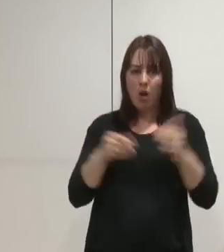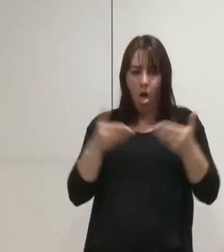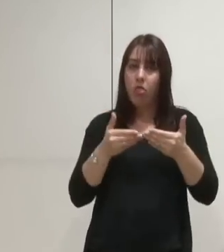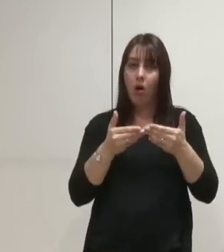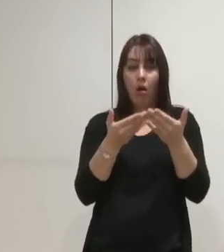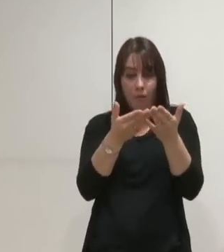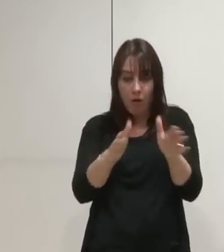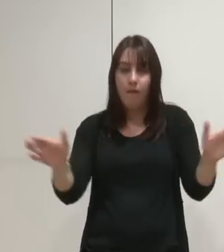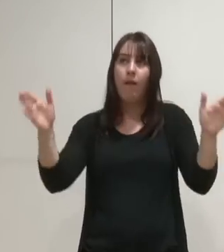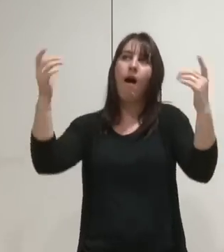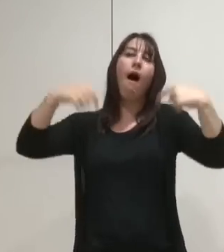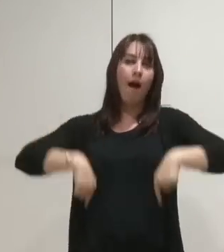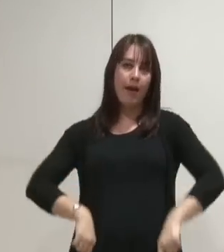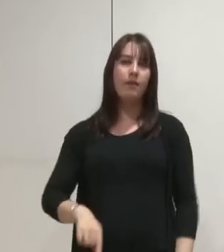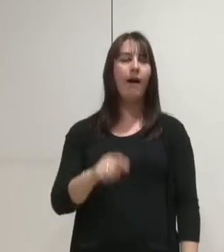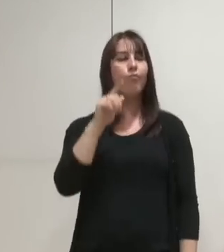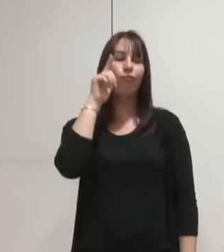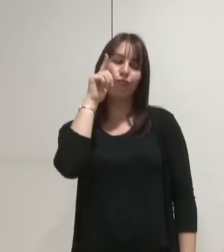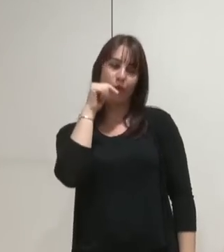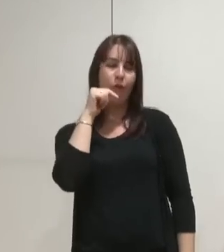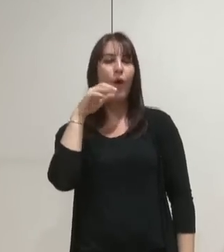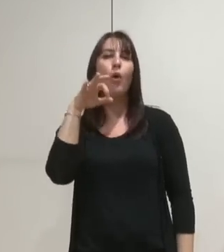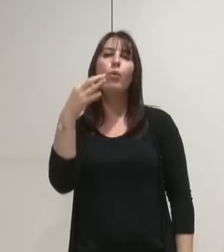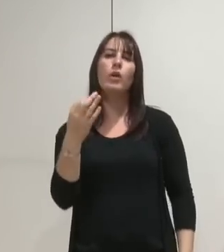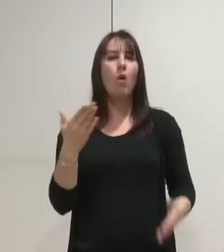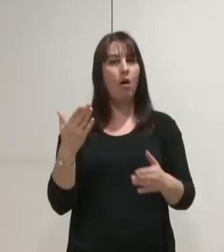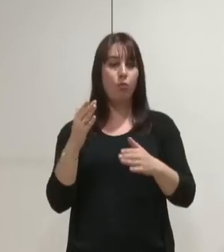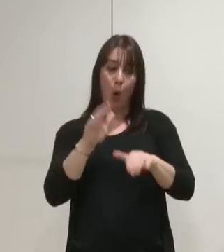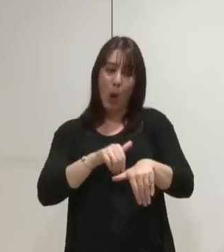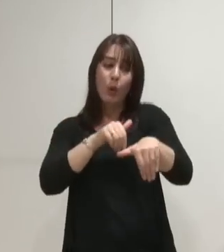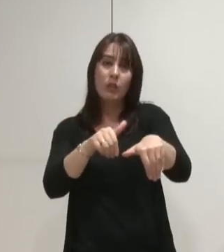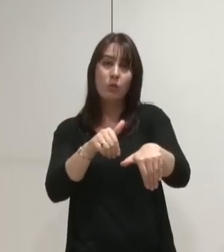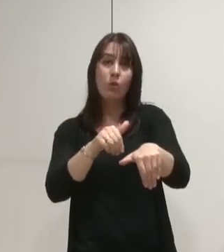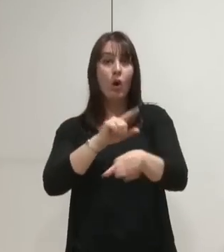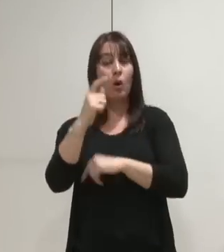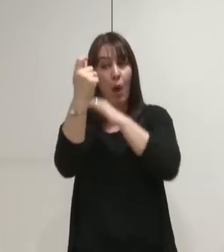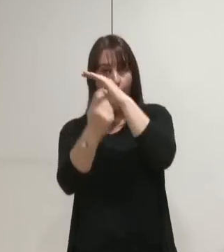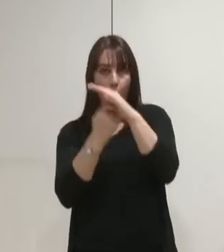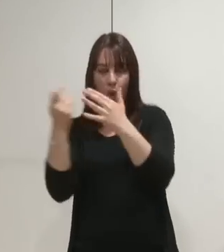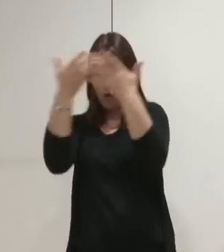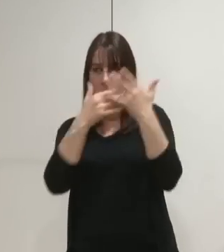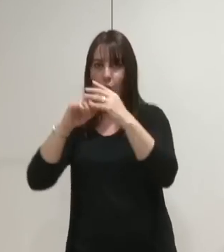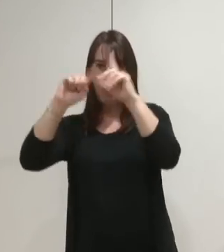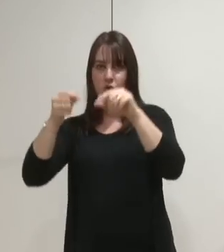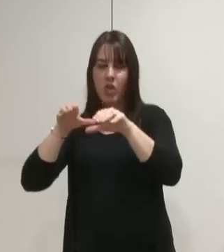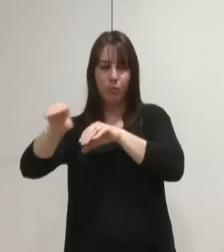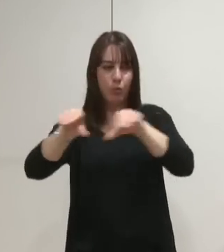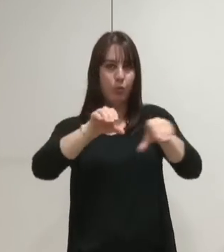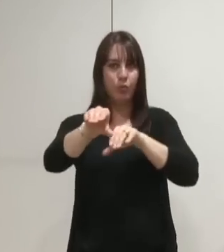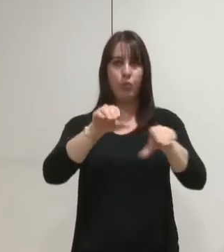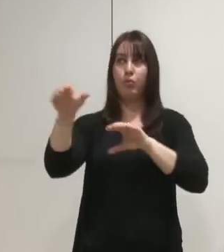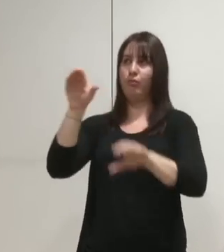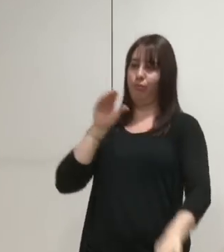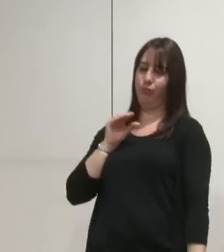l'État a donc fait un effort non pas de maintien mais de redistribution et donc a tenu compte autant que